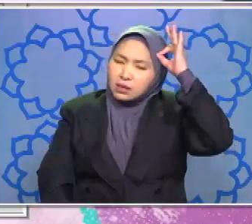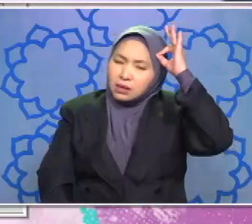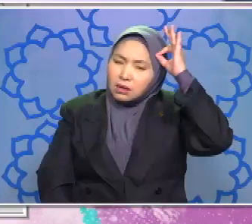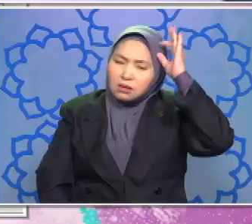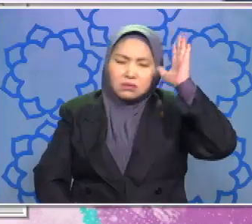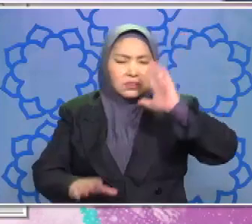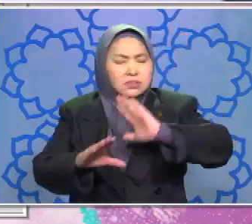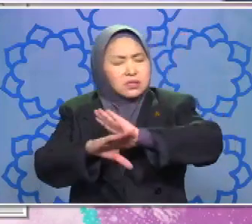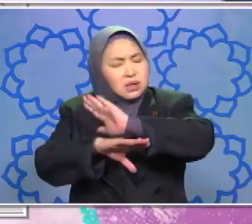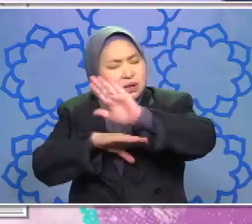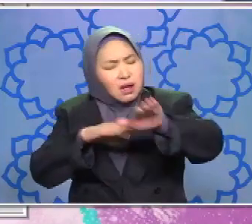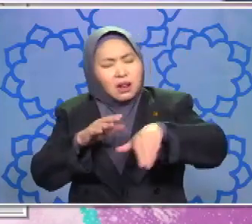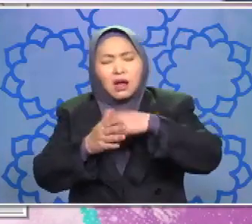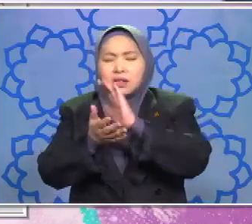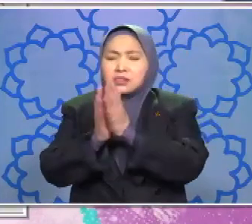khalaqallahu